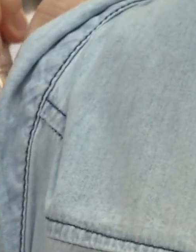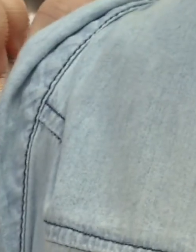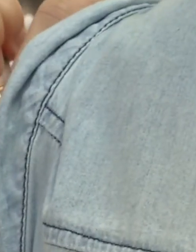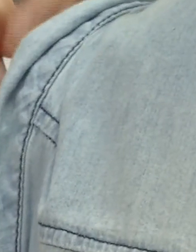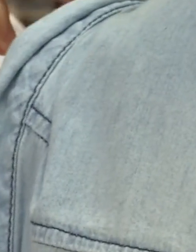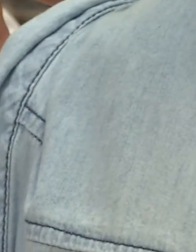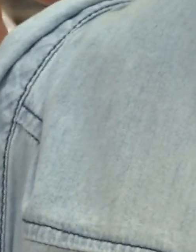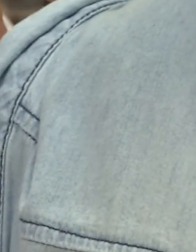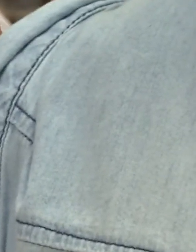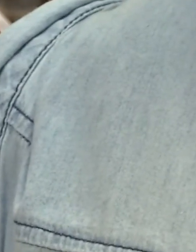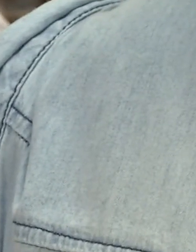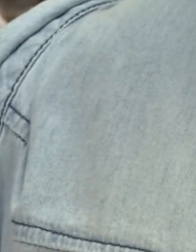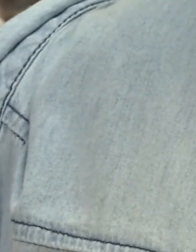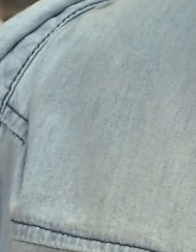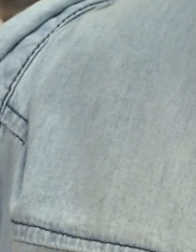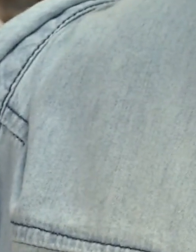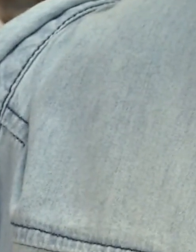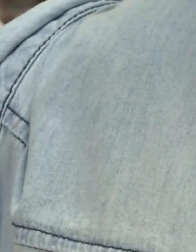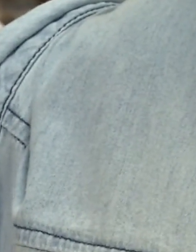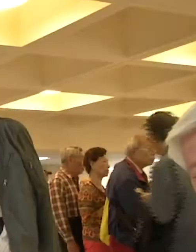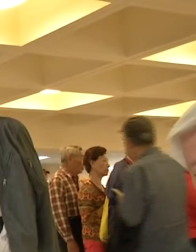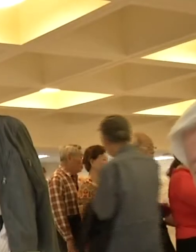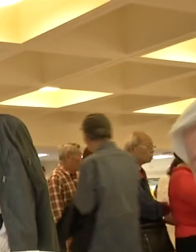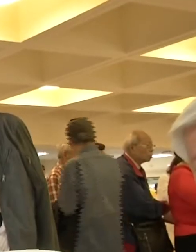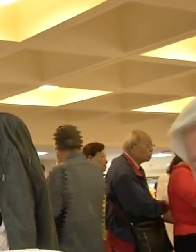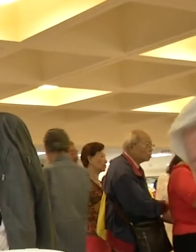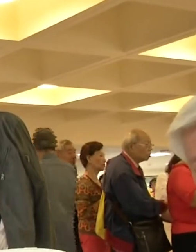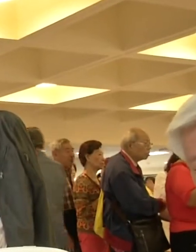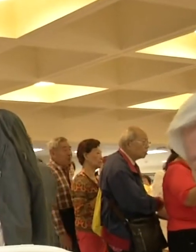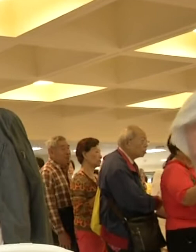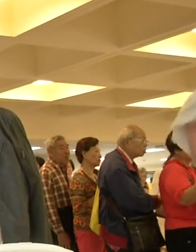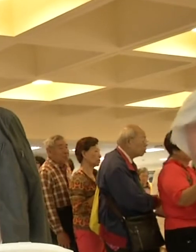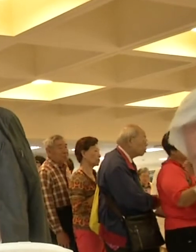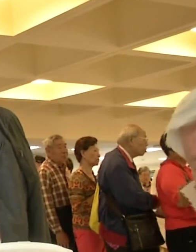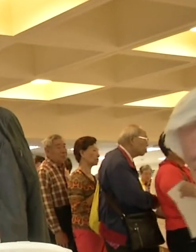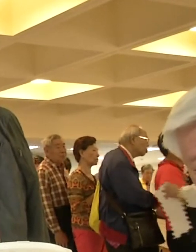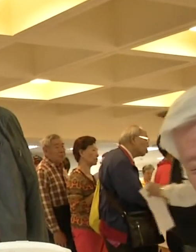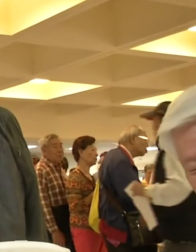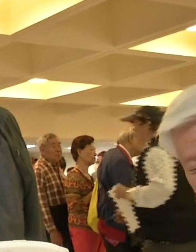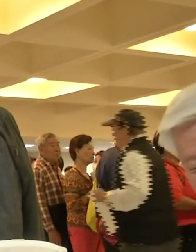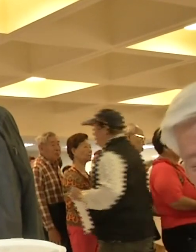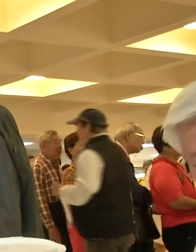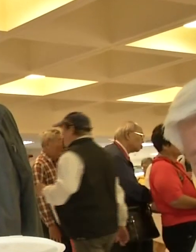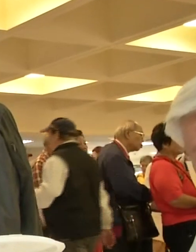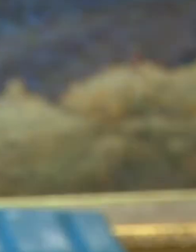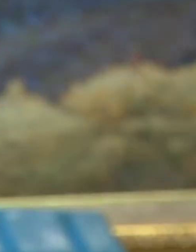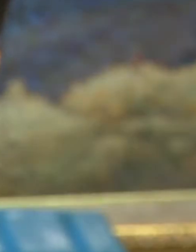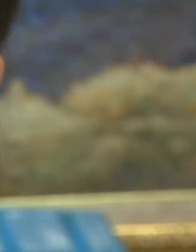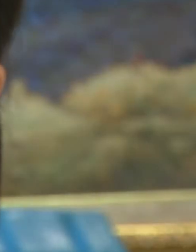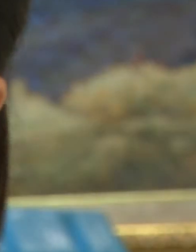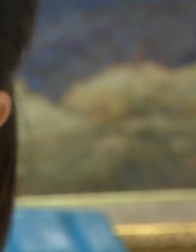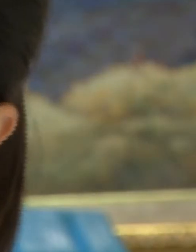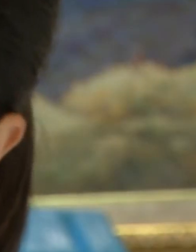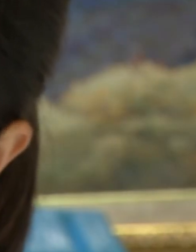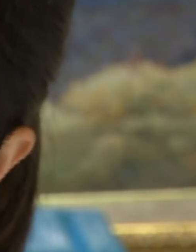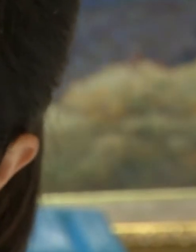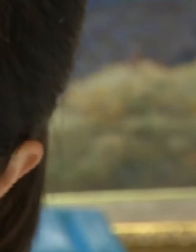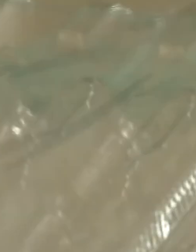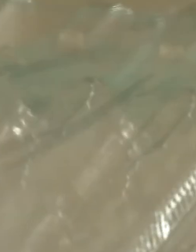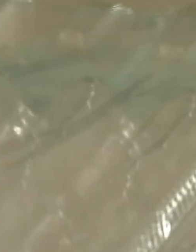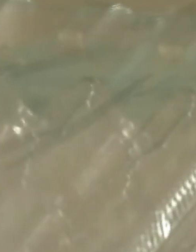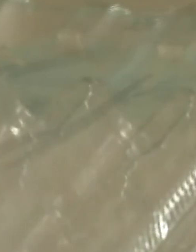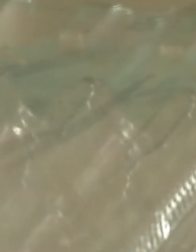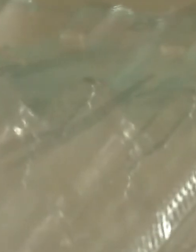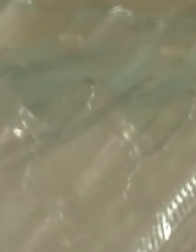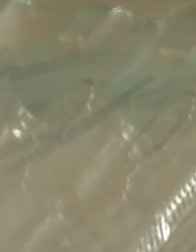大约落在52%左右判断，首波先预估一半27%的数量。而为了降低高龄族群移动